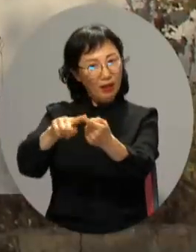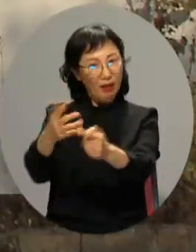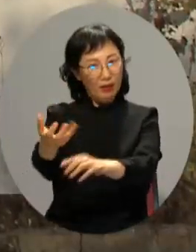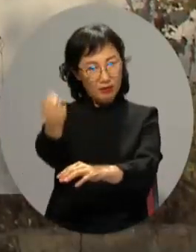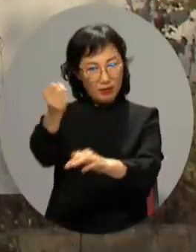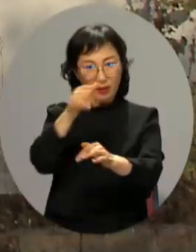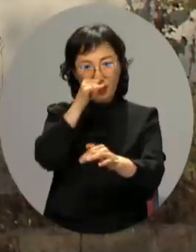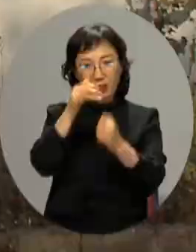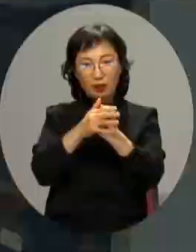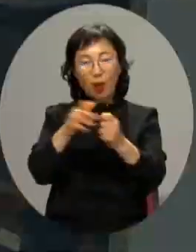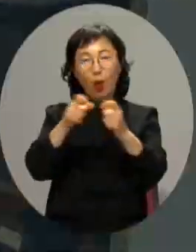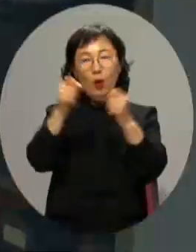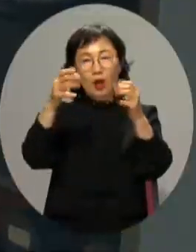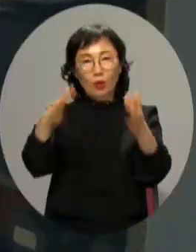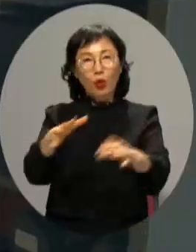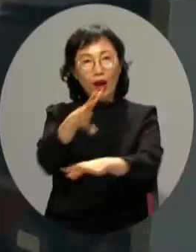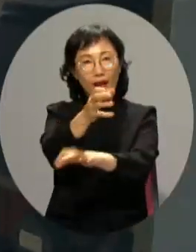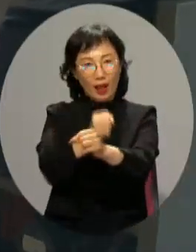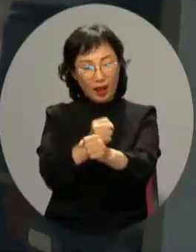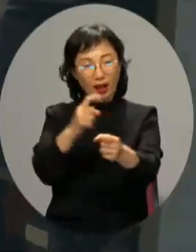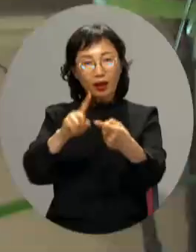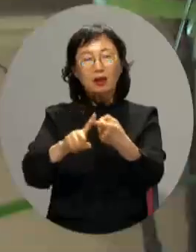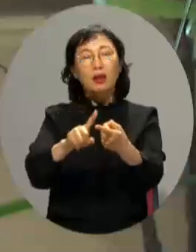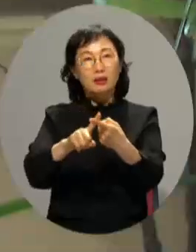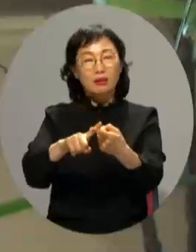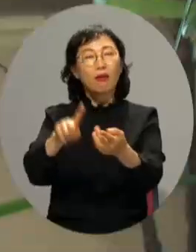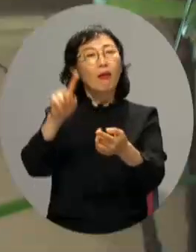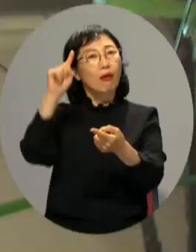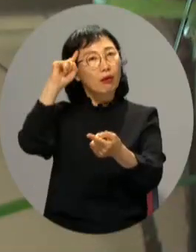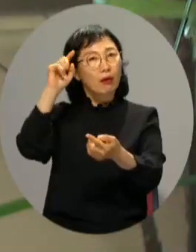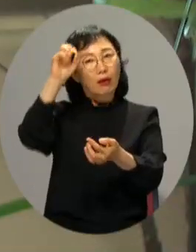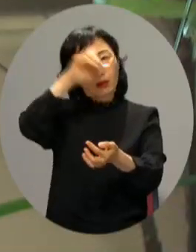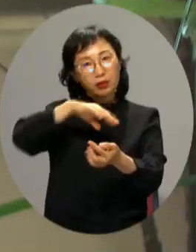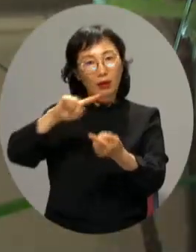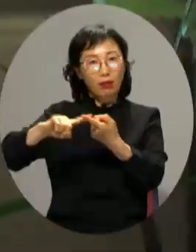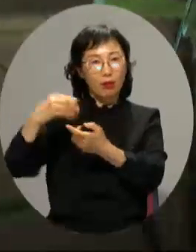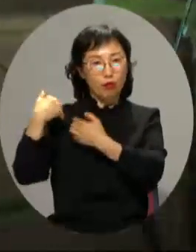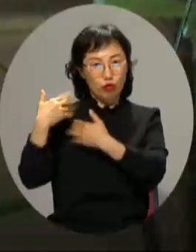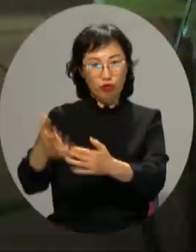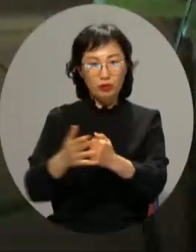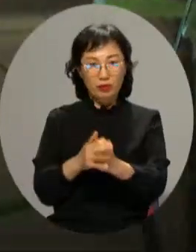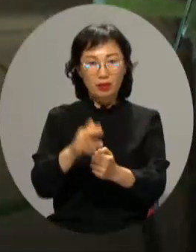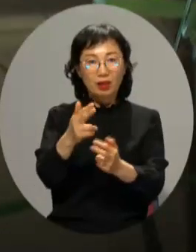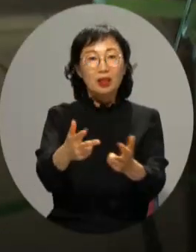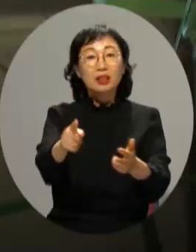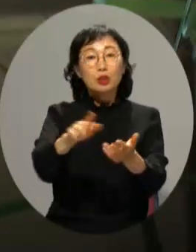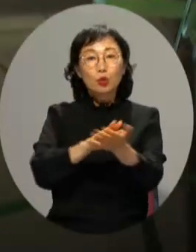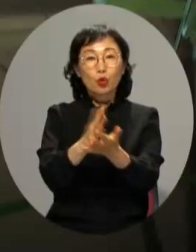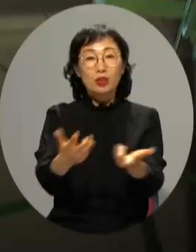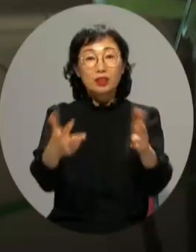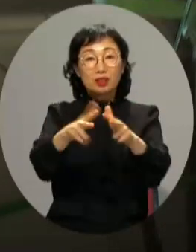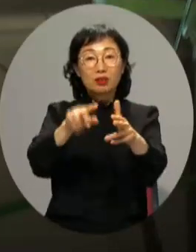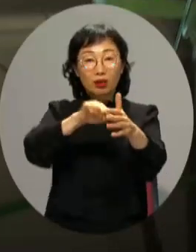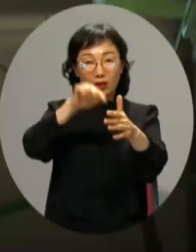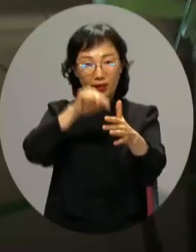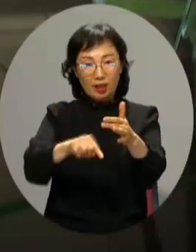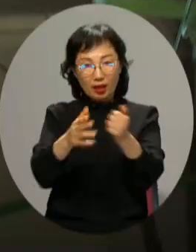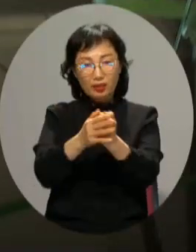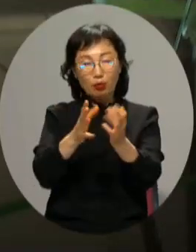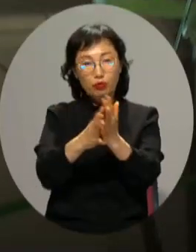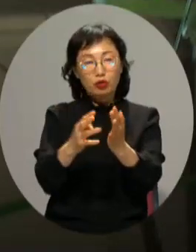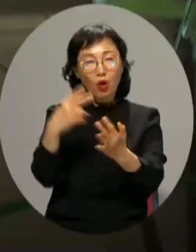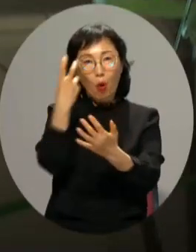수 있다며 이런 상황을 방관하고 있습니다. 드림랜드 놀이시설에 대한 수리, 개보수 등 시설